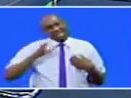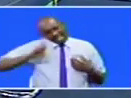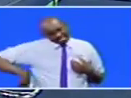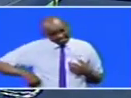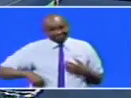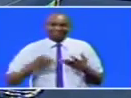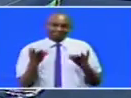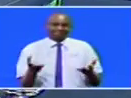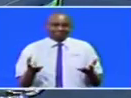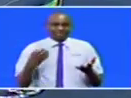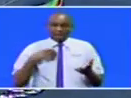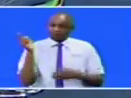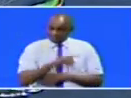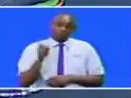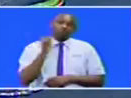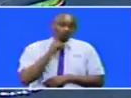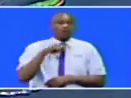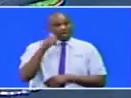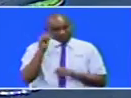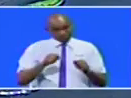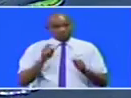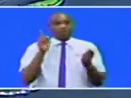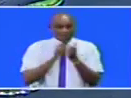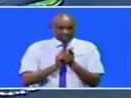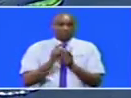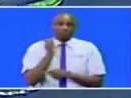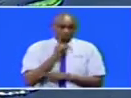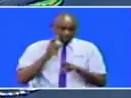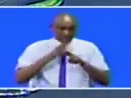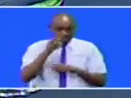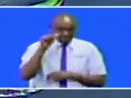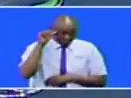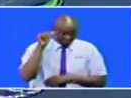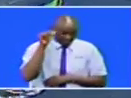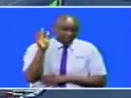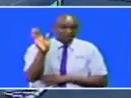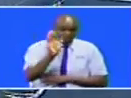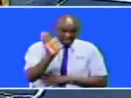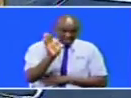kuendelea. Nafikia hapa tamati yangu. Kesho pia ni siku, naomba tukutane tena, ni temanzu. Kwa heri.